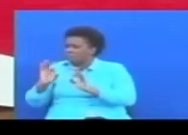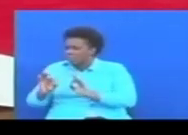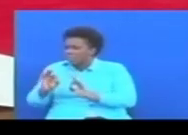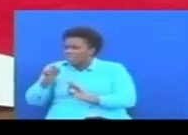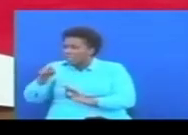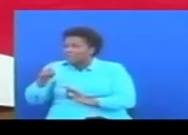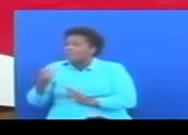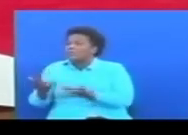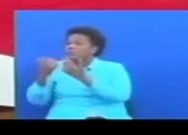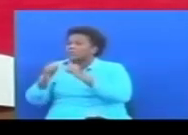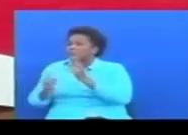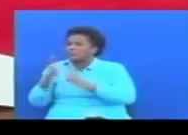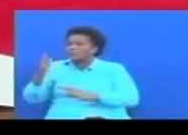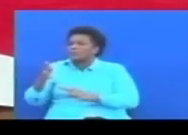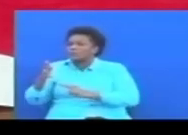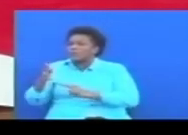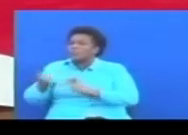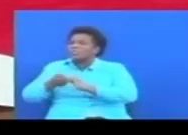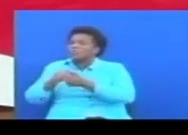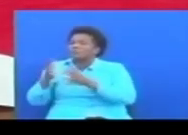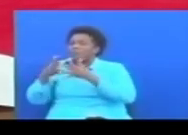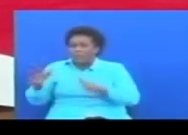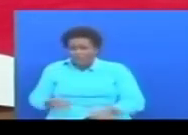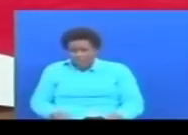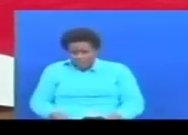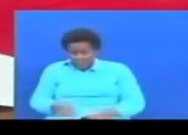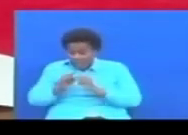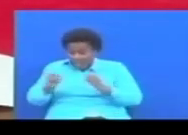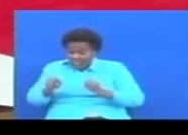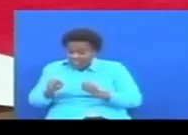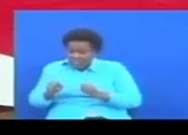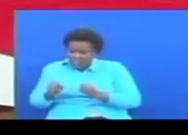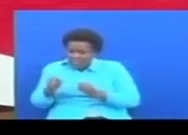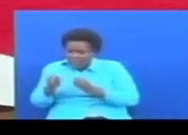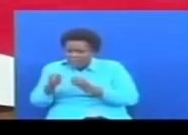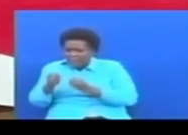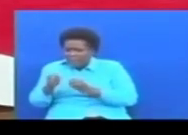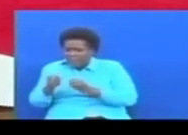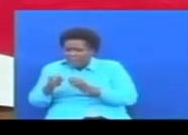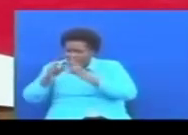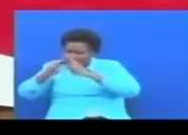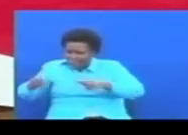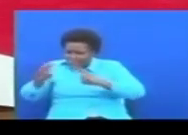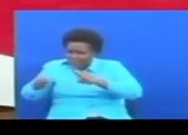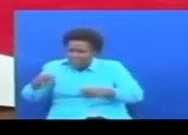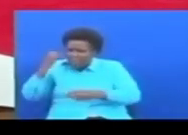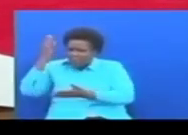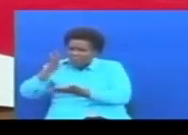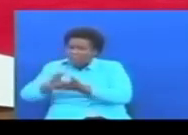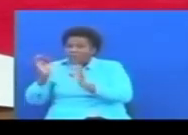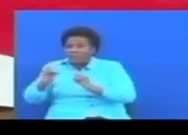maji kwa kata hizo. Hata hivyo, usanifu wa mradi huu haukukamilika na unategemewa kutekelezwa katika mwaka wa